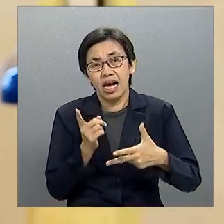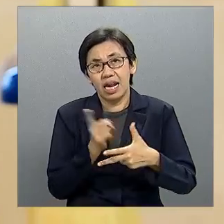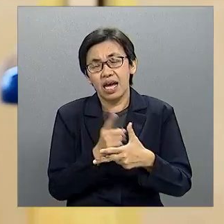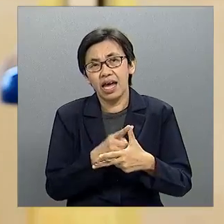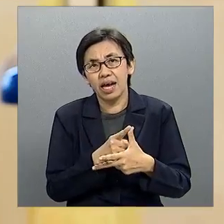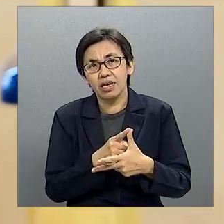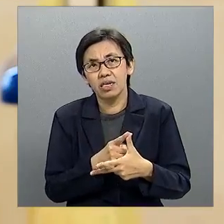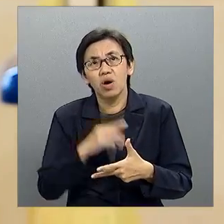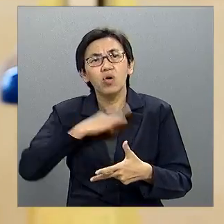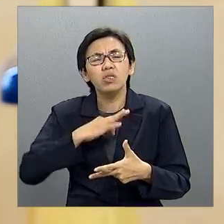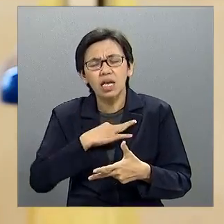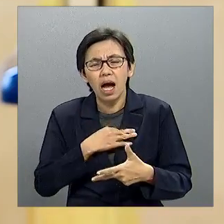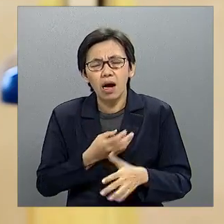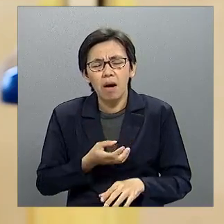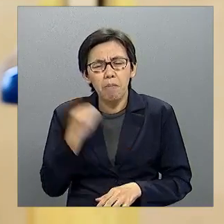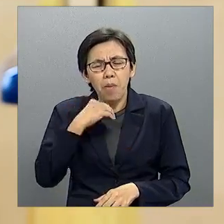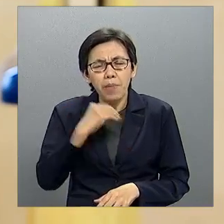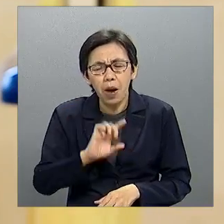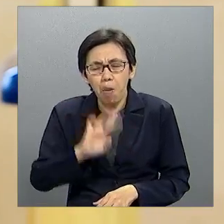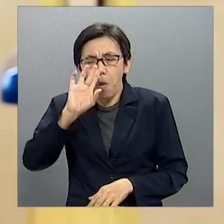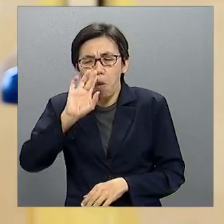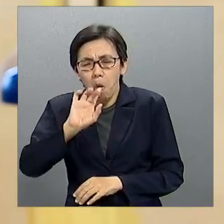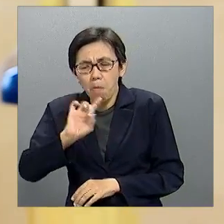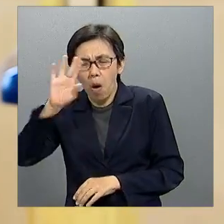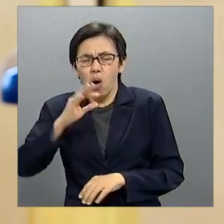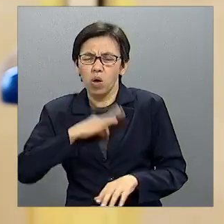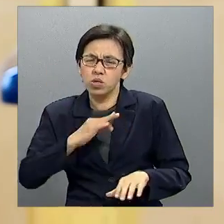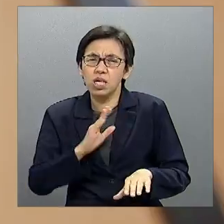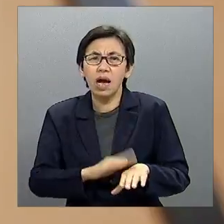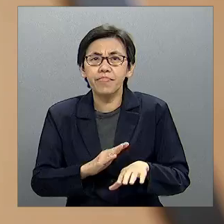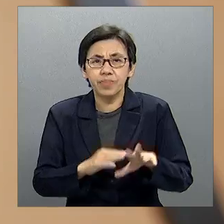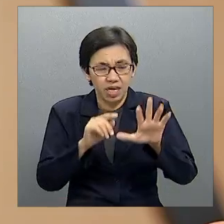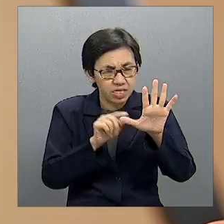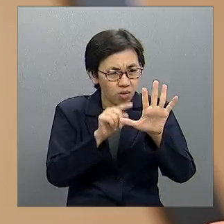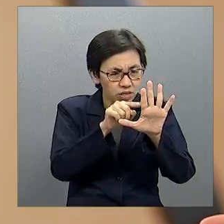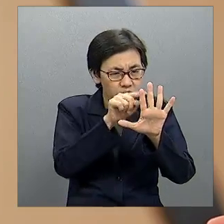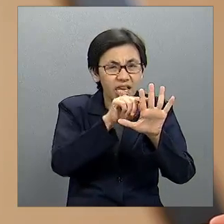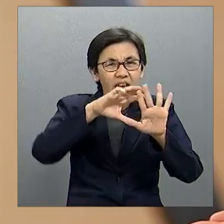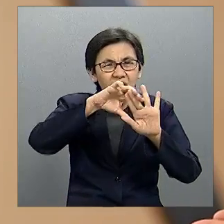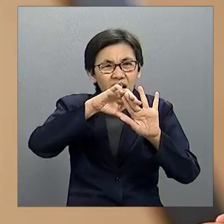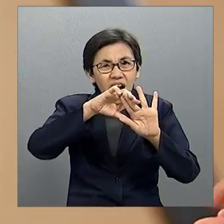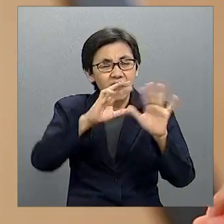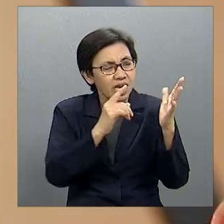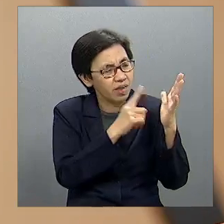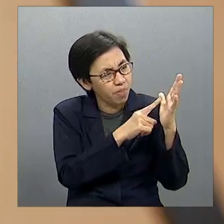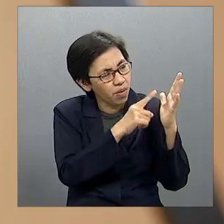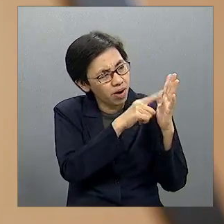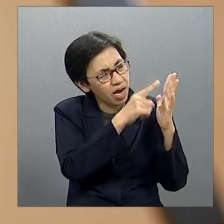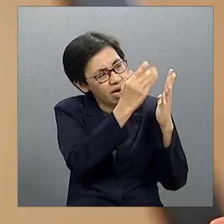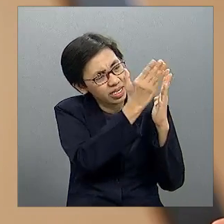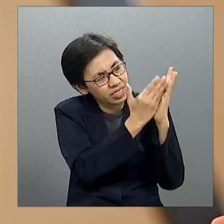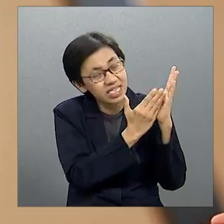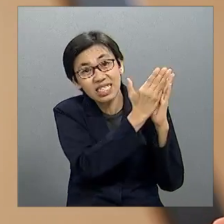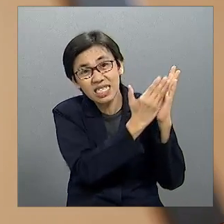บเป็นหายก็คือจะมีอาการชาที่บริเวณ3นิ้วครึ่ง ที่บอกไปตั้งแต่นิ้วโป้งมาจนถึง กลางและครึ่งนิ้วน